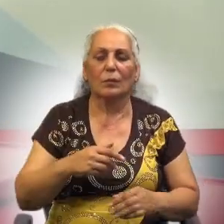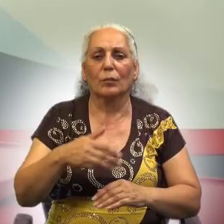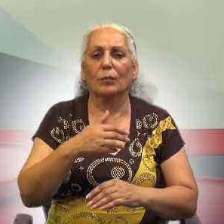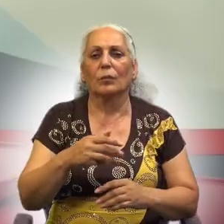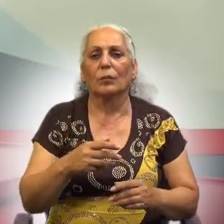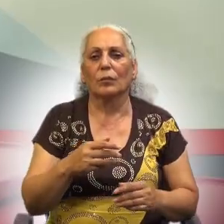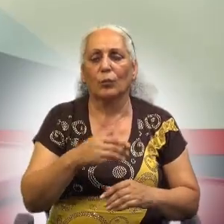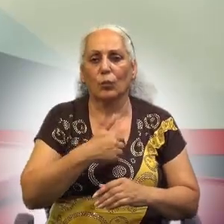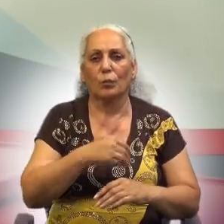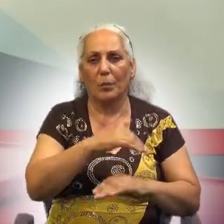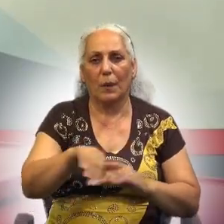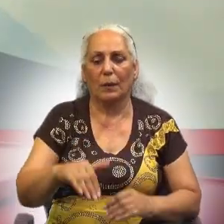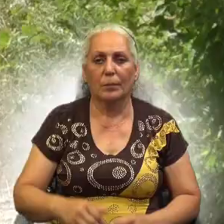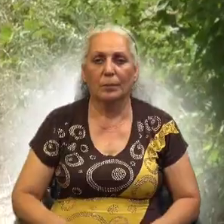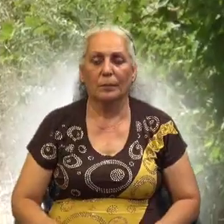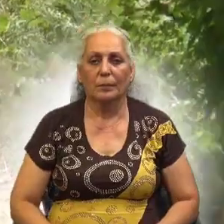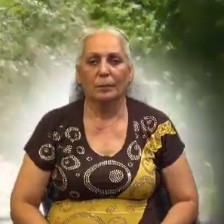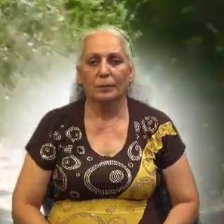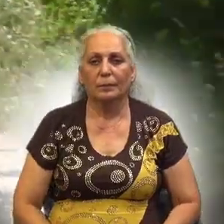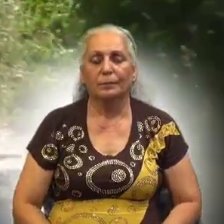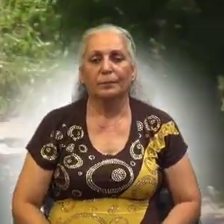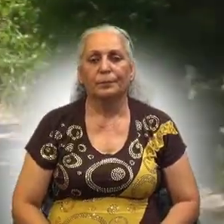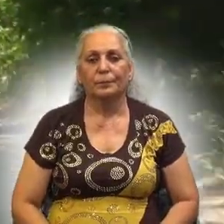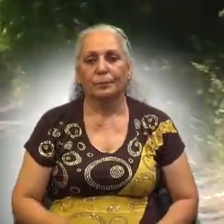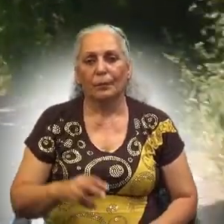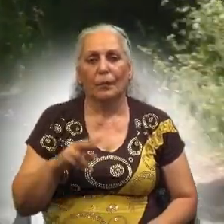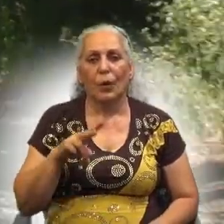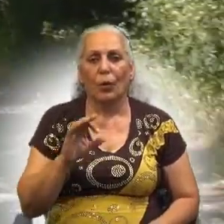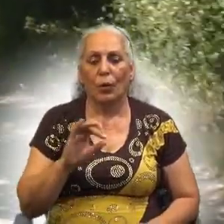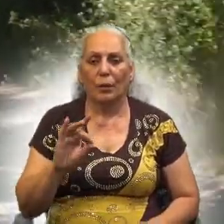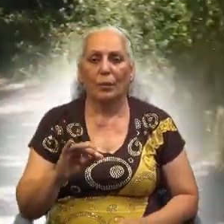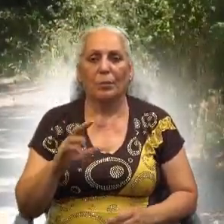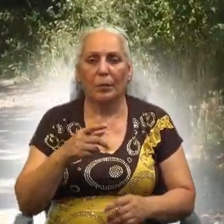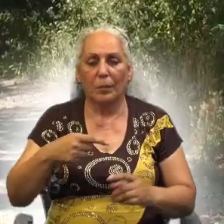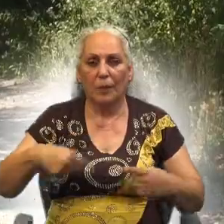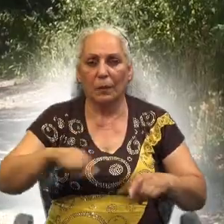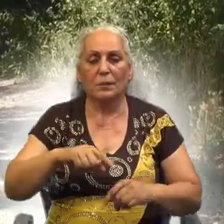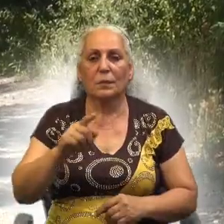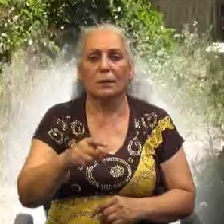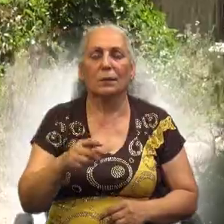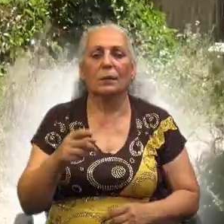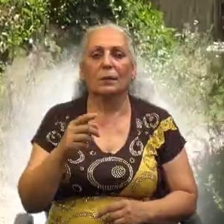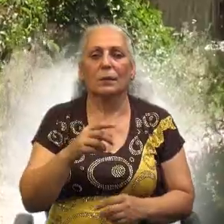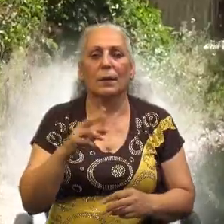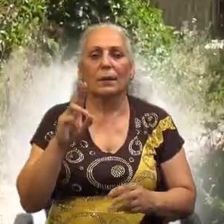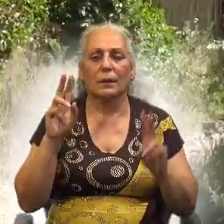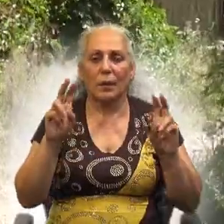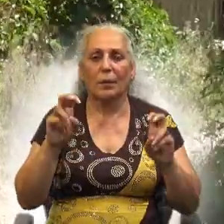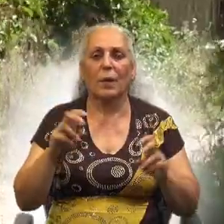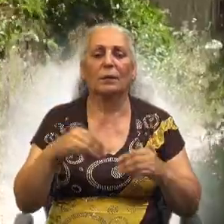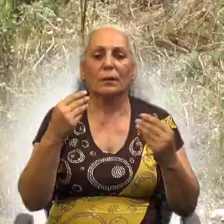փոքր համայնքների մեծ խնդիրները։ Վերջին շրջանում Լոռու մարզի տարբեր համայնքներում քննարկման հիմնական թեման դարձել է